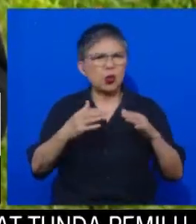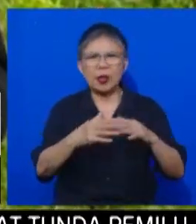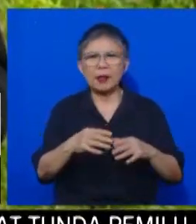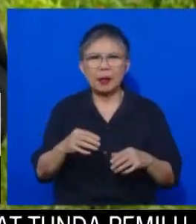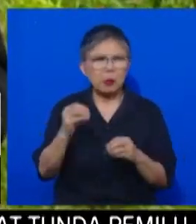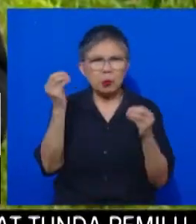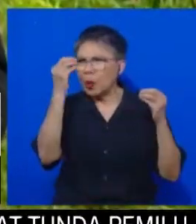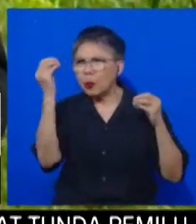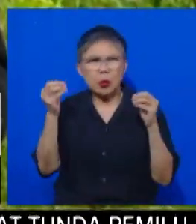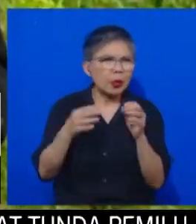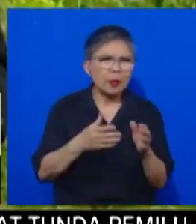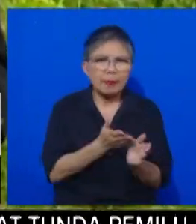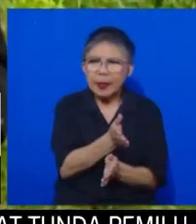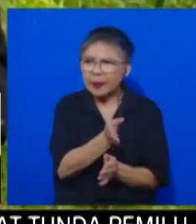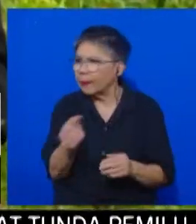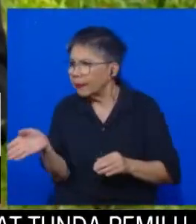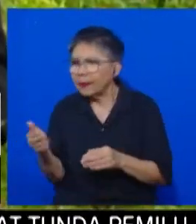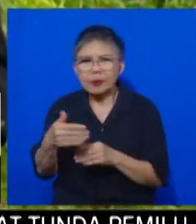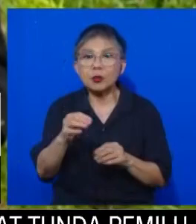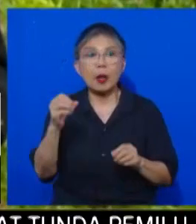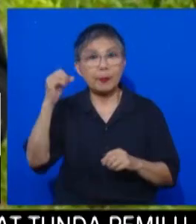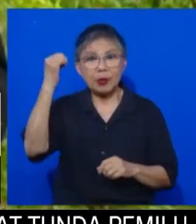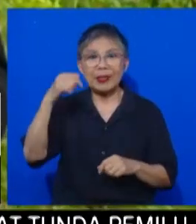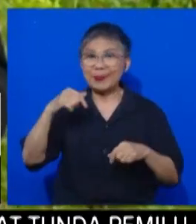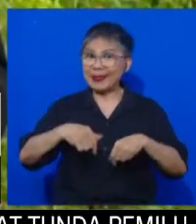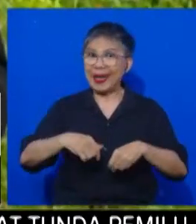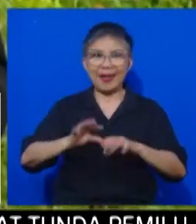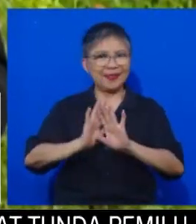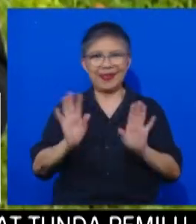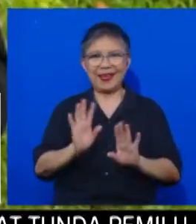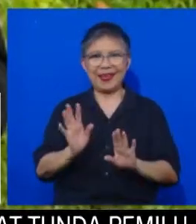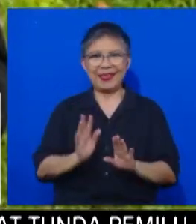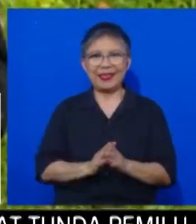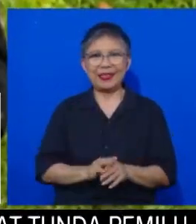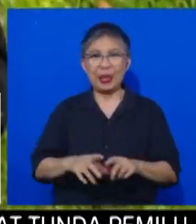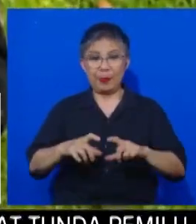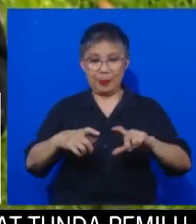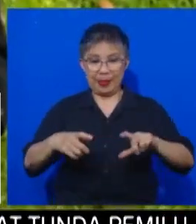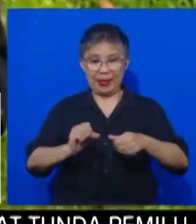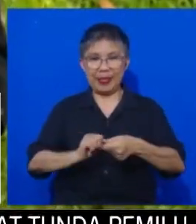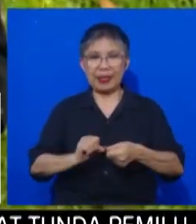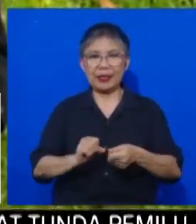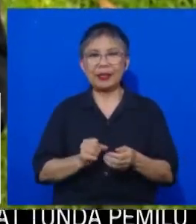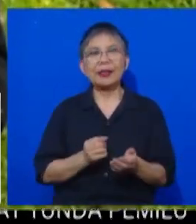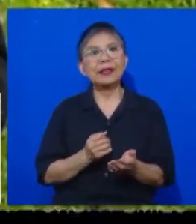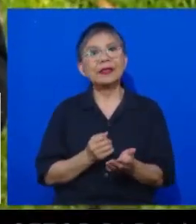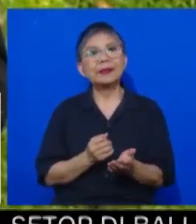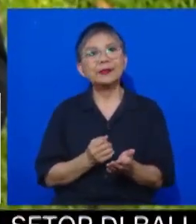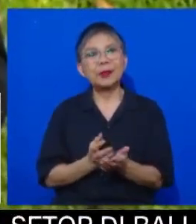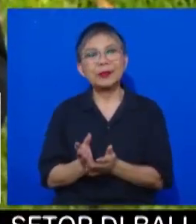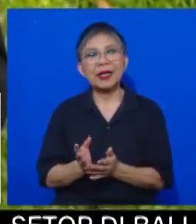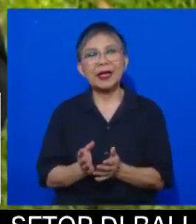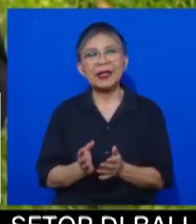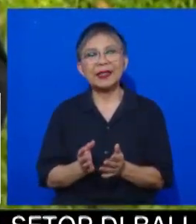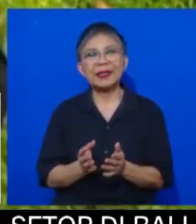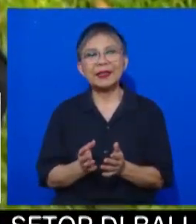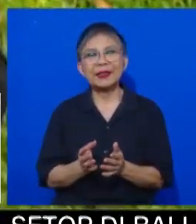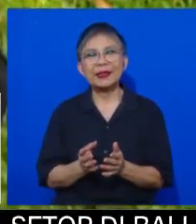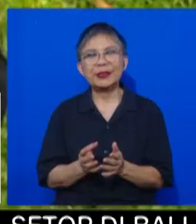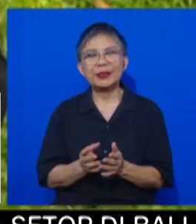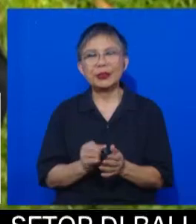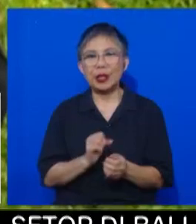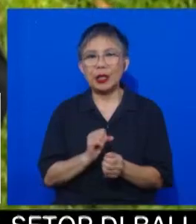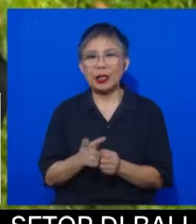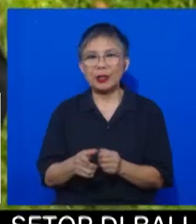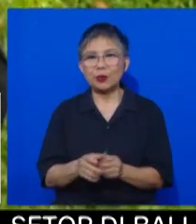ke dalamnya tuh lewat mana, seperti apa, kayak gitu. Terus apalagi sekarang pembelian tiketnya itu kan kebanyakan udah gak tunai